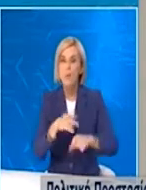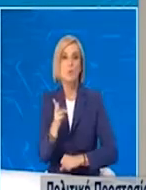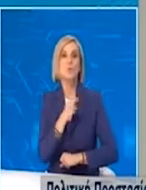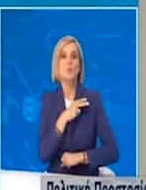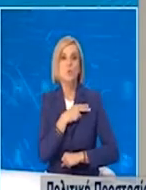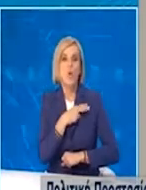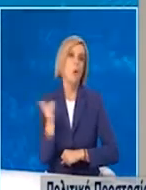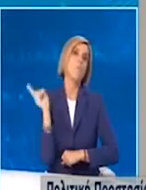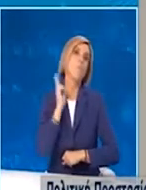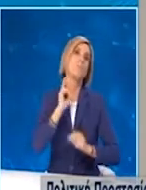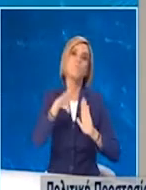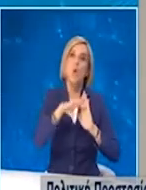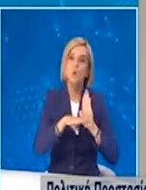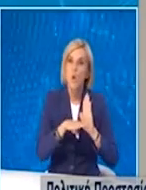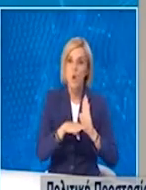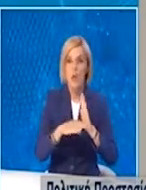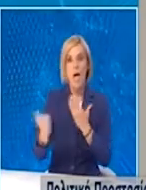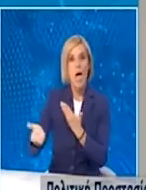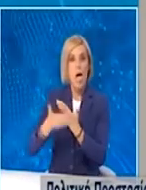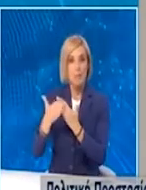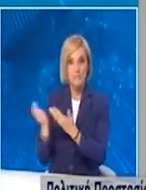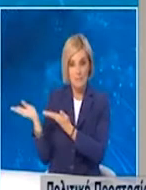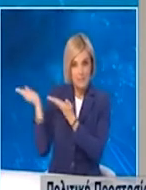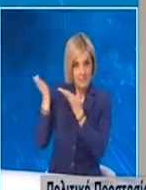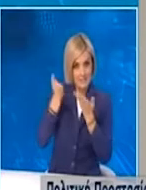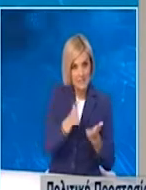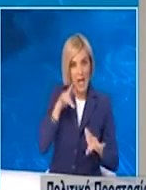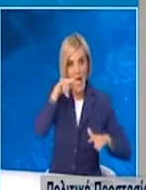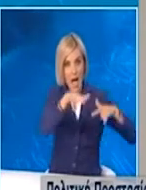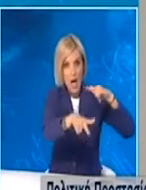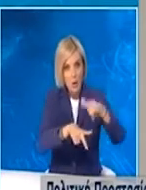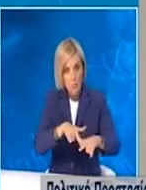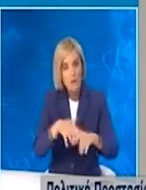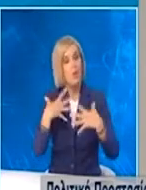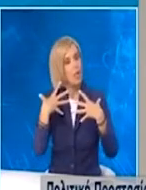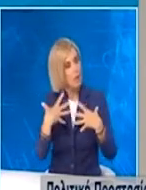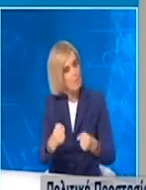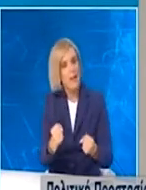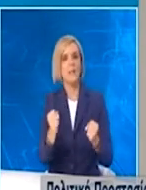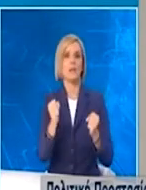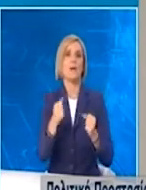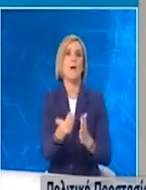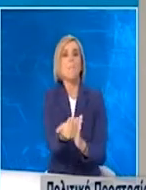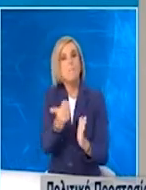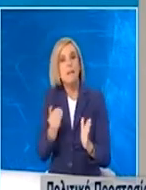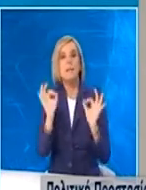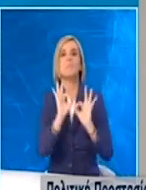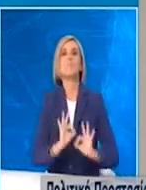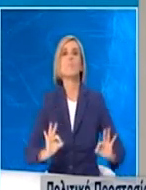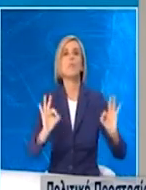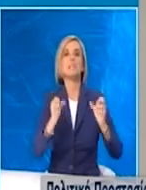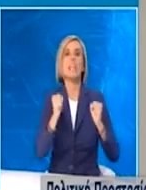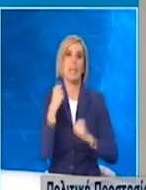λεπτομερή πρωτόκολλα, έτσι ώστε και οι επισκέπτες να αισθάνονται ασφαλείς, αλλά και να προστατεύσουμε την υγεία των εργαζομένων στον τουρισμό.